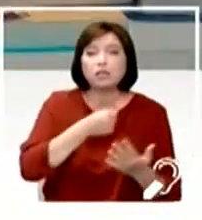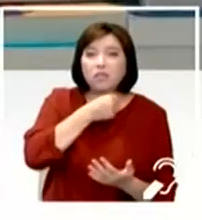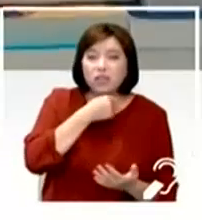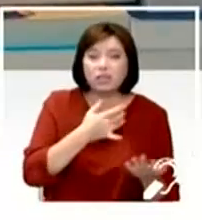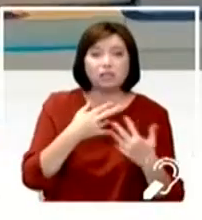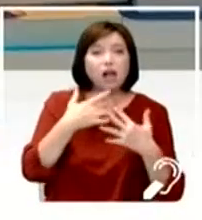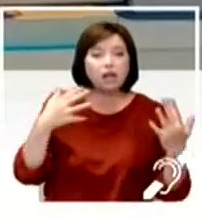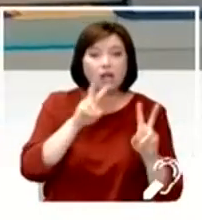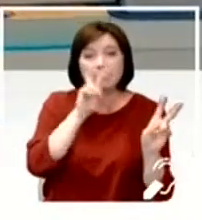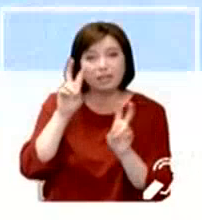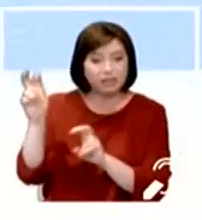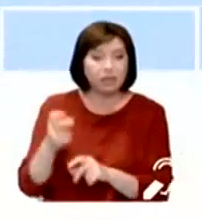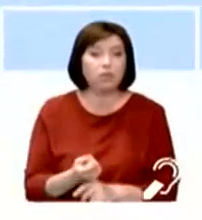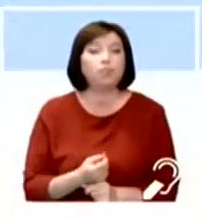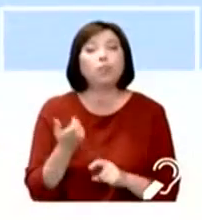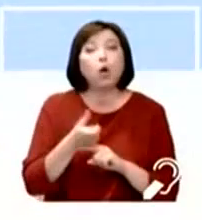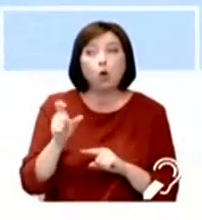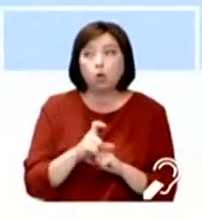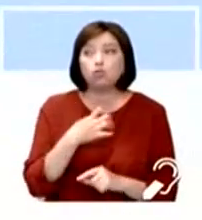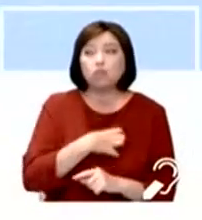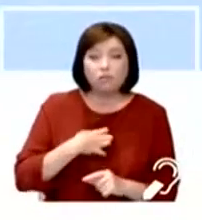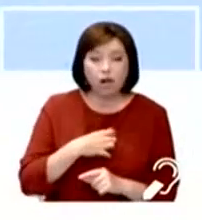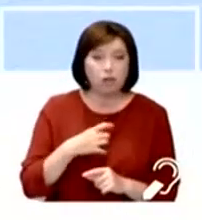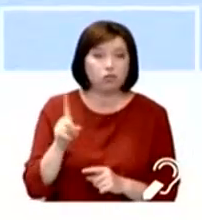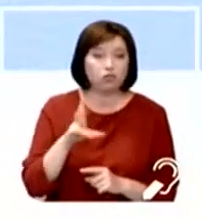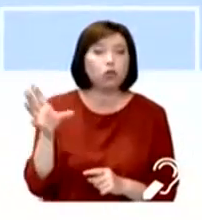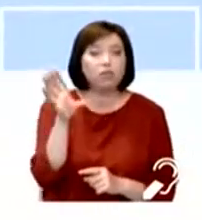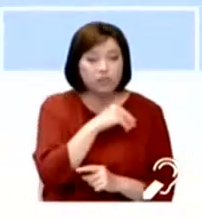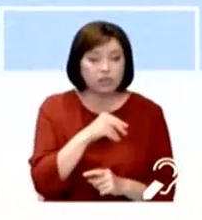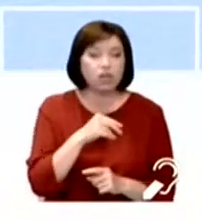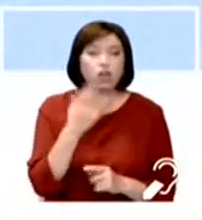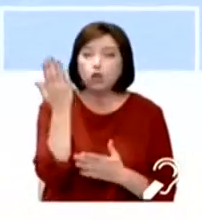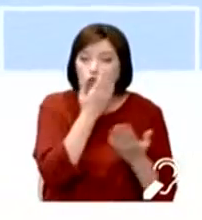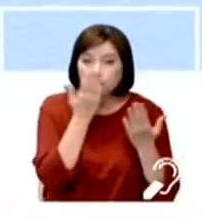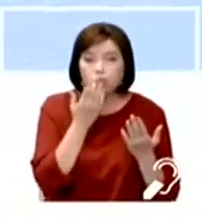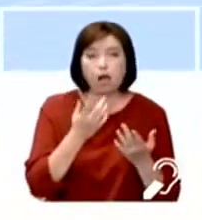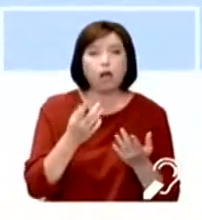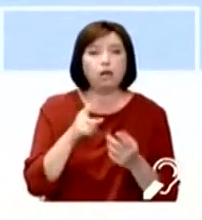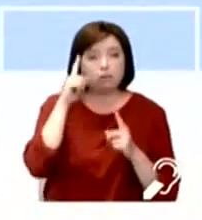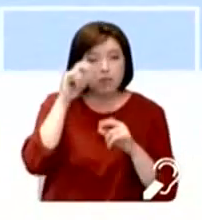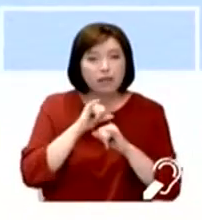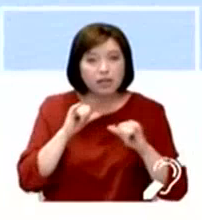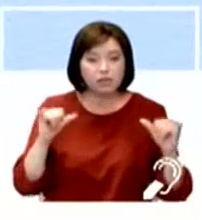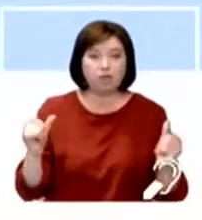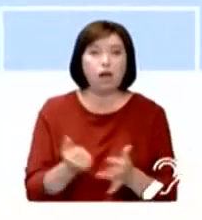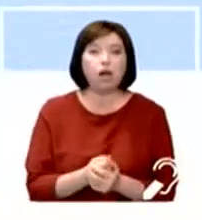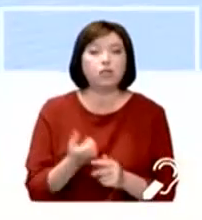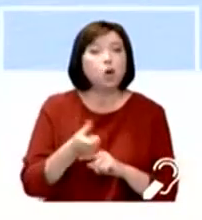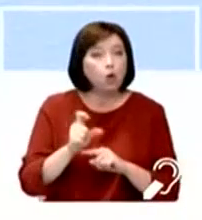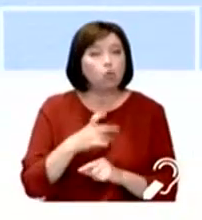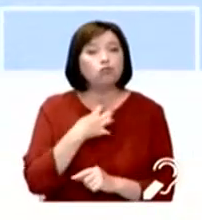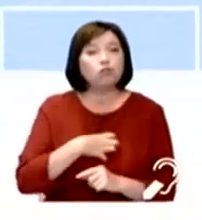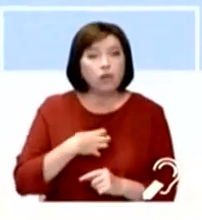vârstele. Este foarte important să avem carte în societatea noastră, în comunitățile noastre. Este